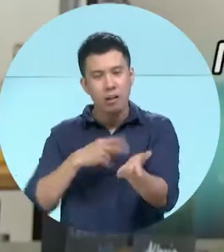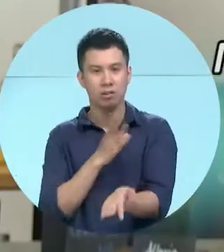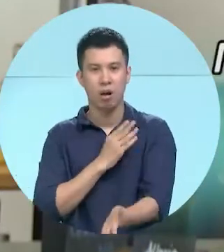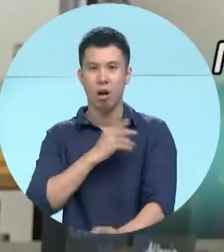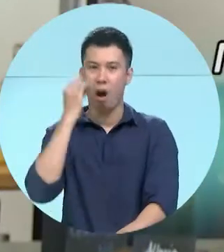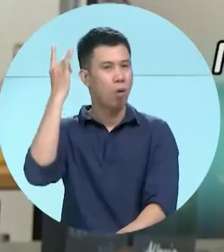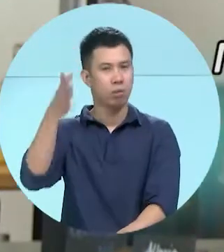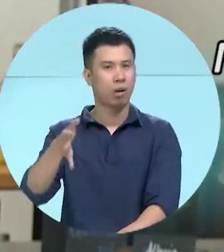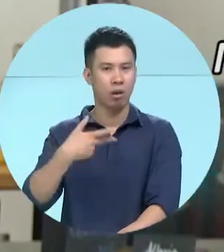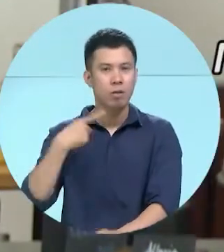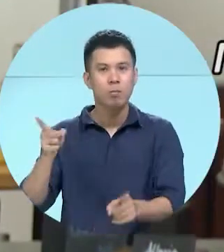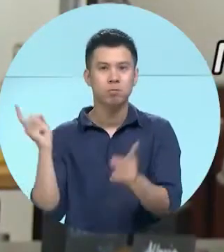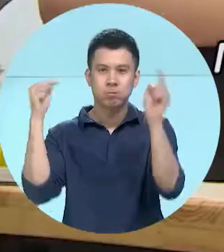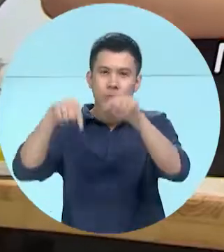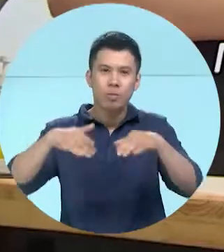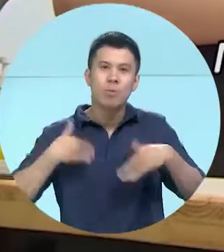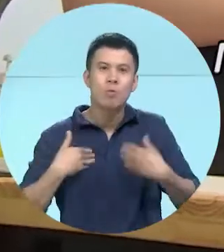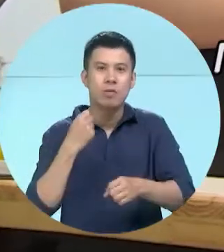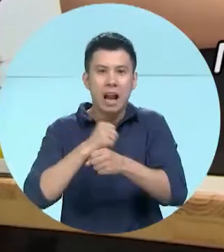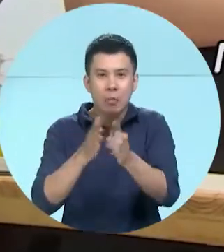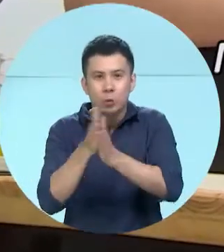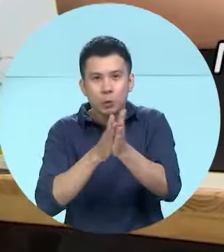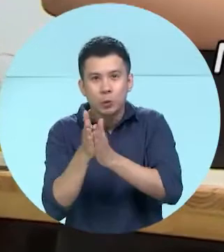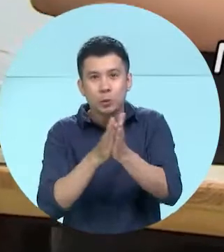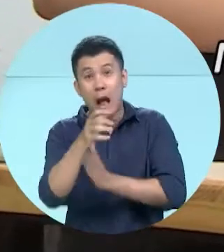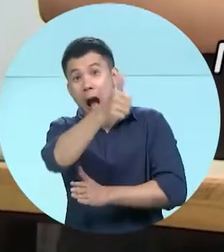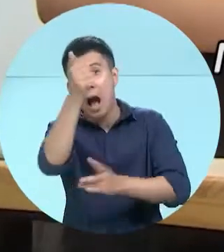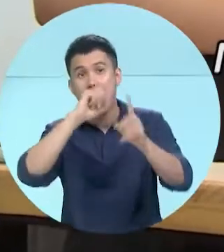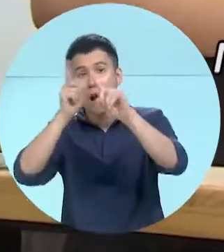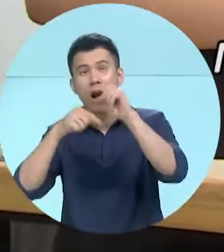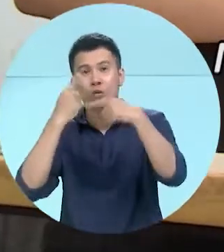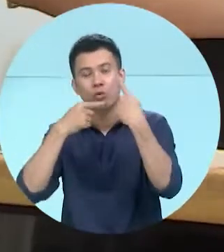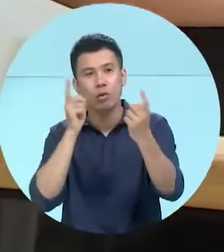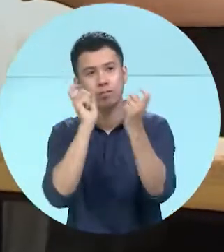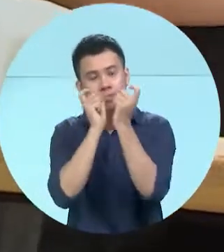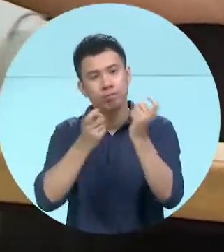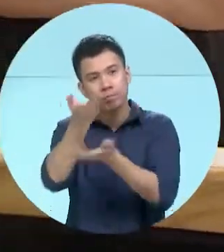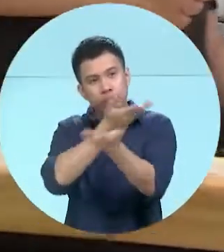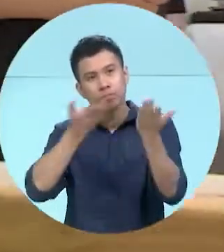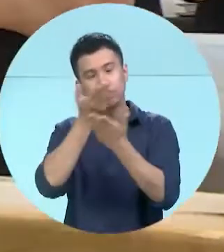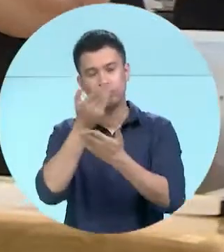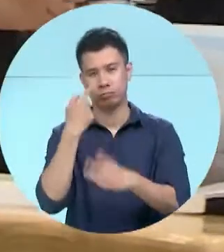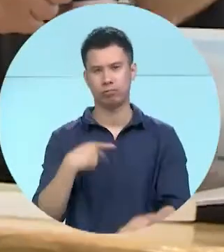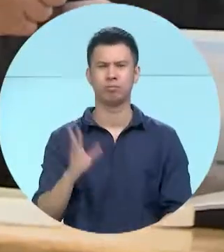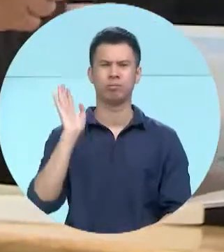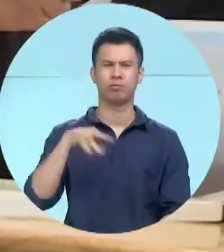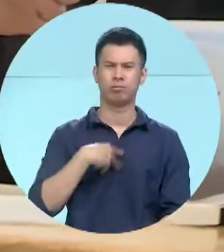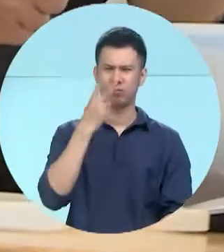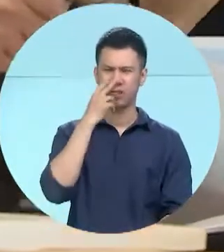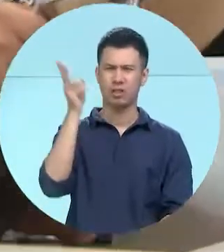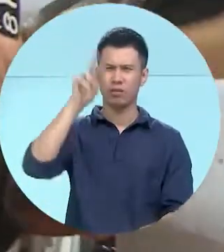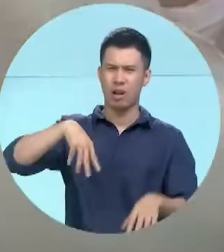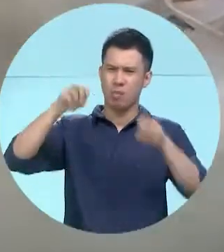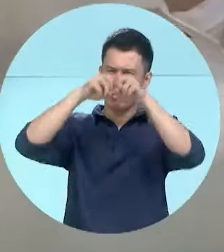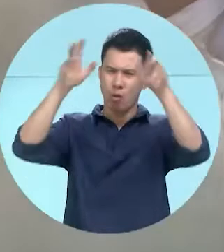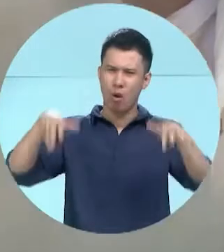nữa, mà đến một cái là rất là hào hứng, vui luôn, rất là thích tương tác với mọi người. Đây là một mô hình rất là hay và mình thấy chưa có nhiều ở